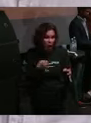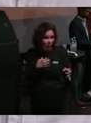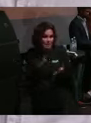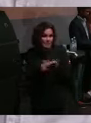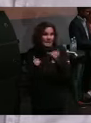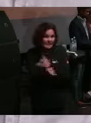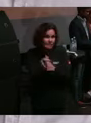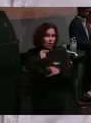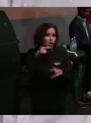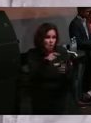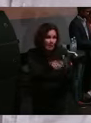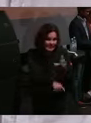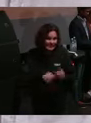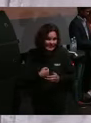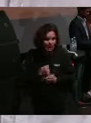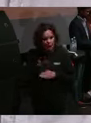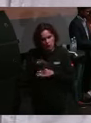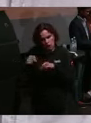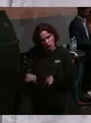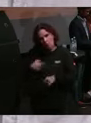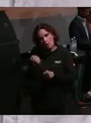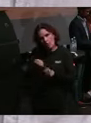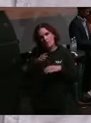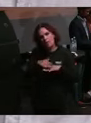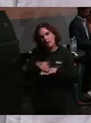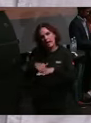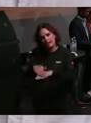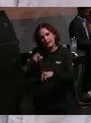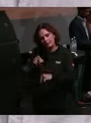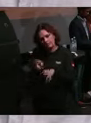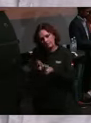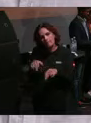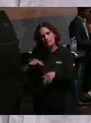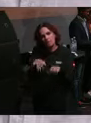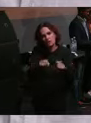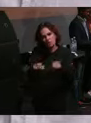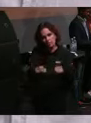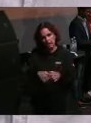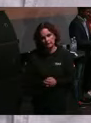og per i dag så jobber jeg med planlegging i den samme fylkeskommunen. Og